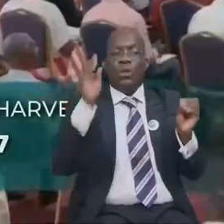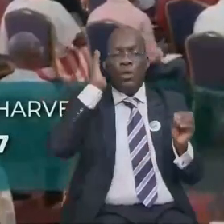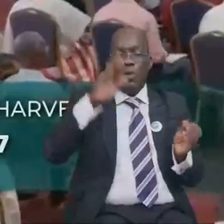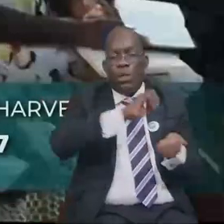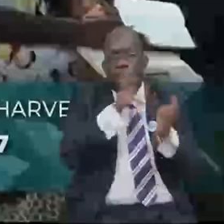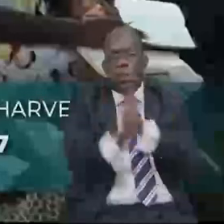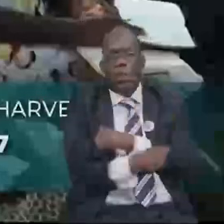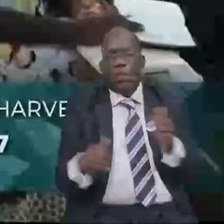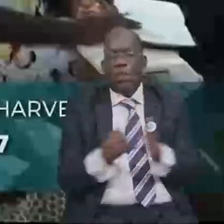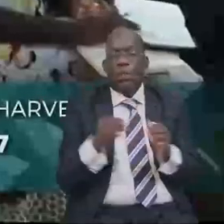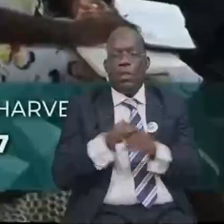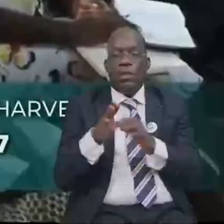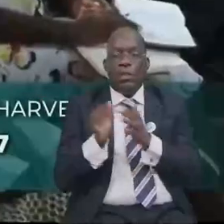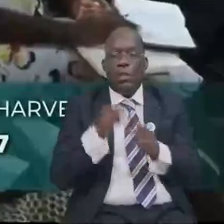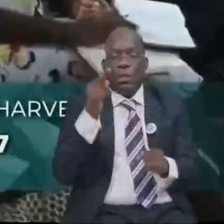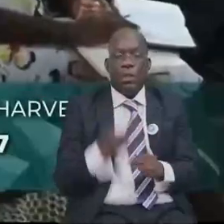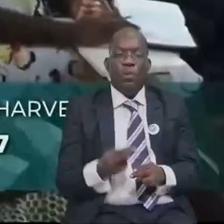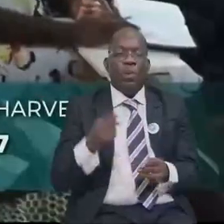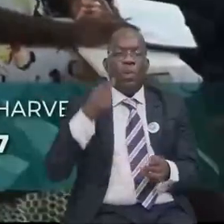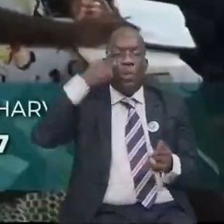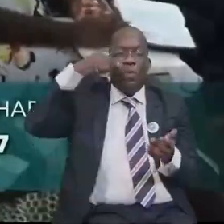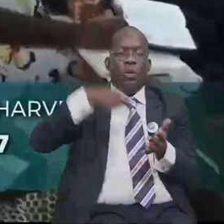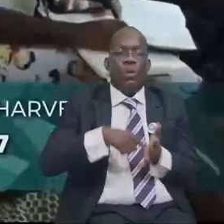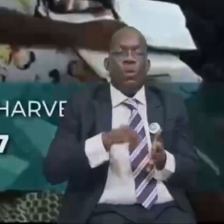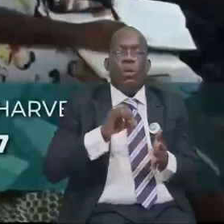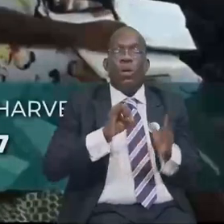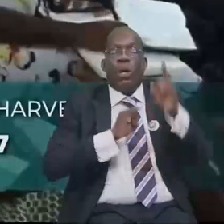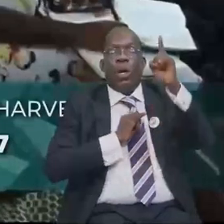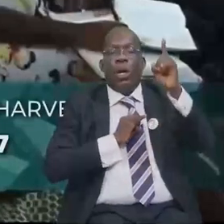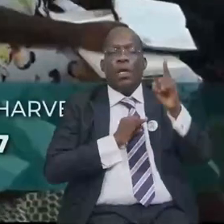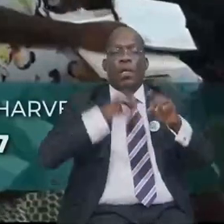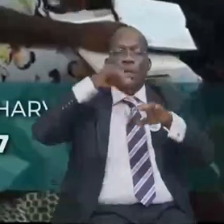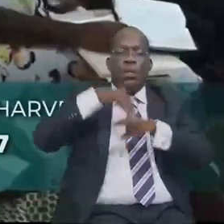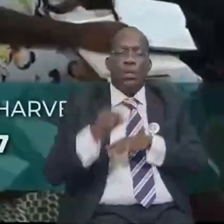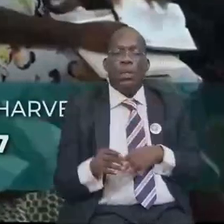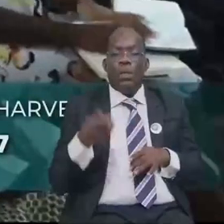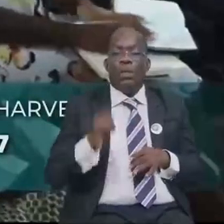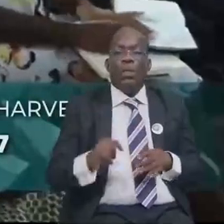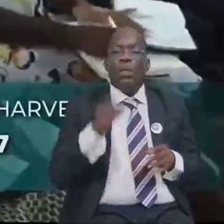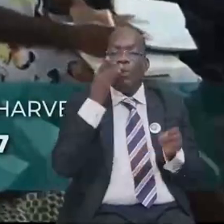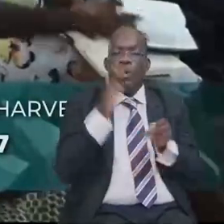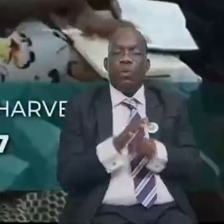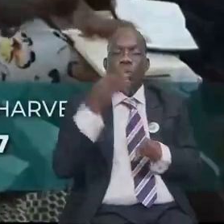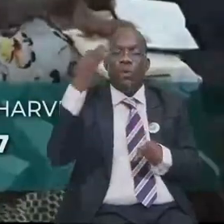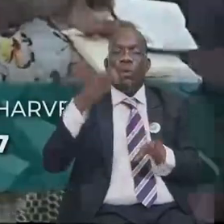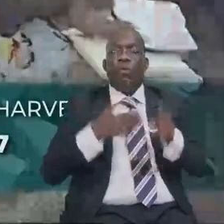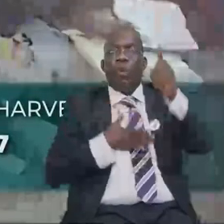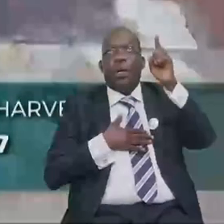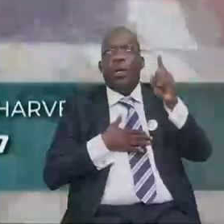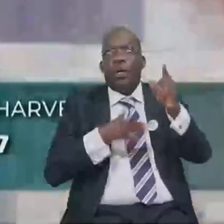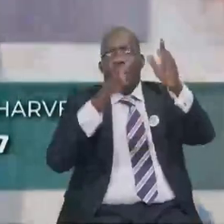nom de Jésus. Et voici, j'enverrai sur vous ce que mon Père a